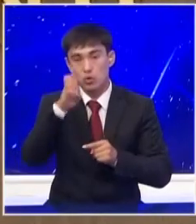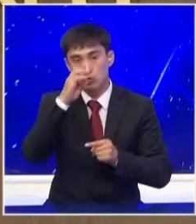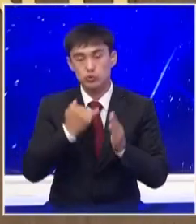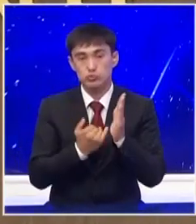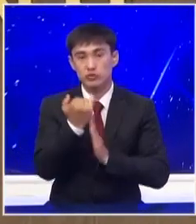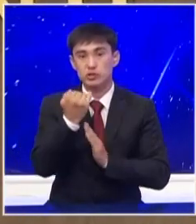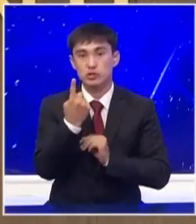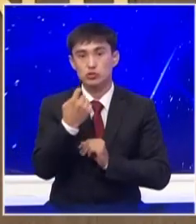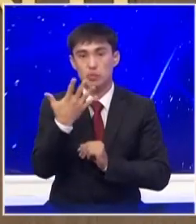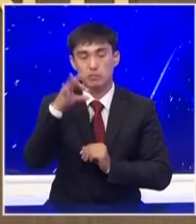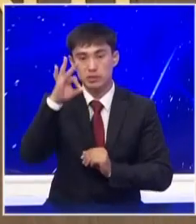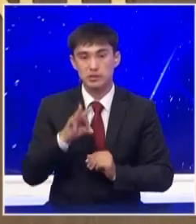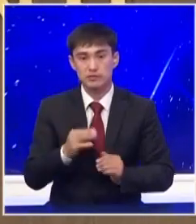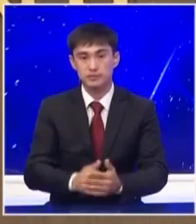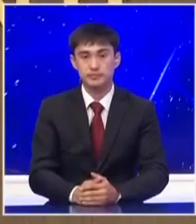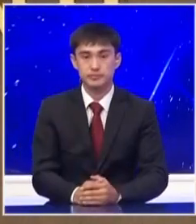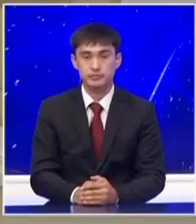на 105%.